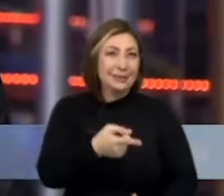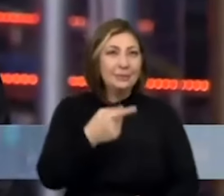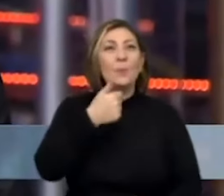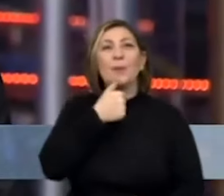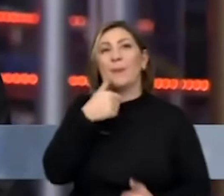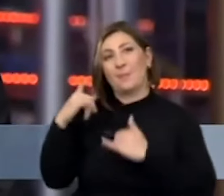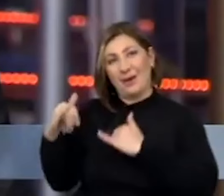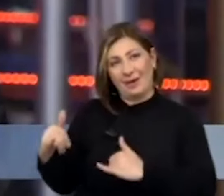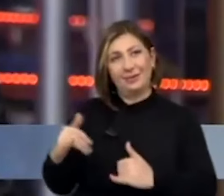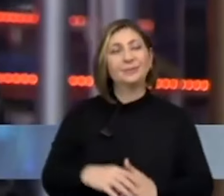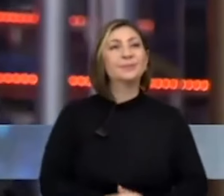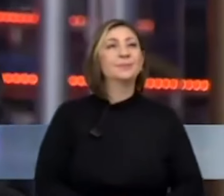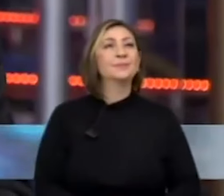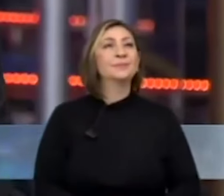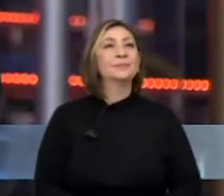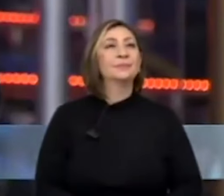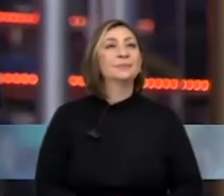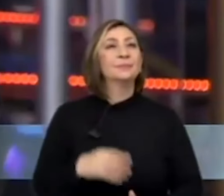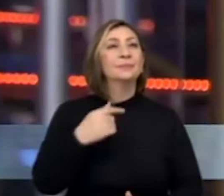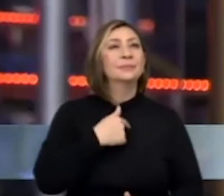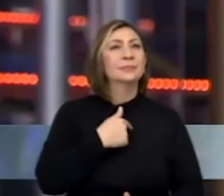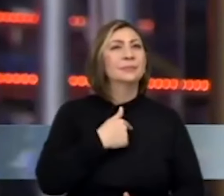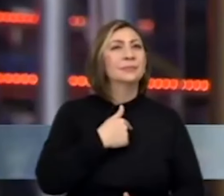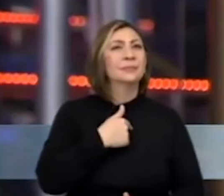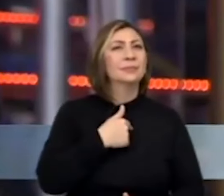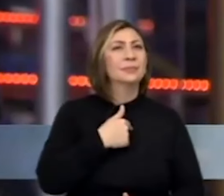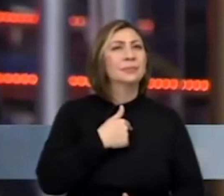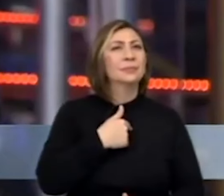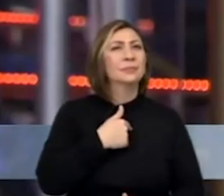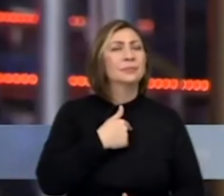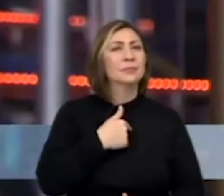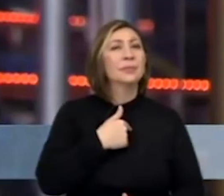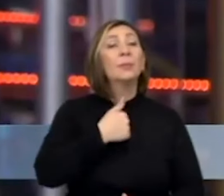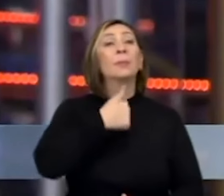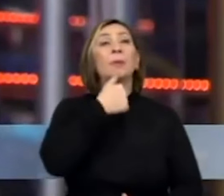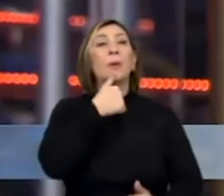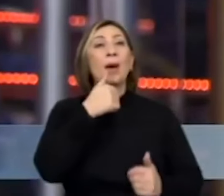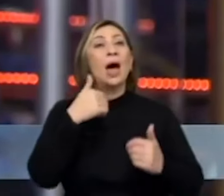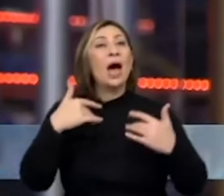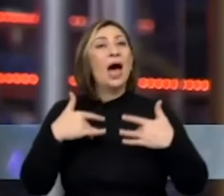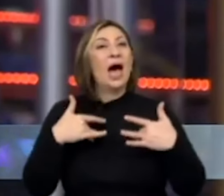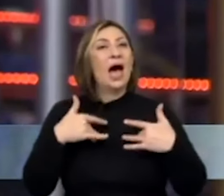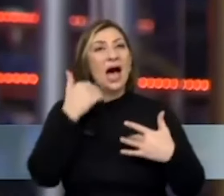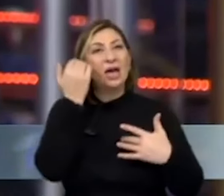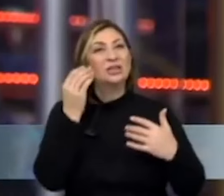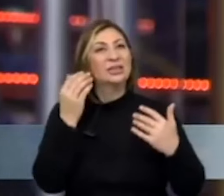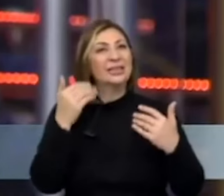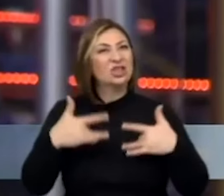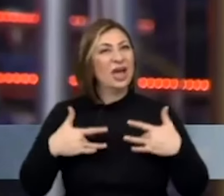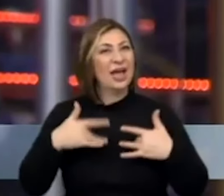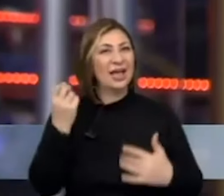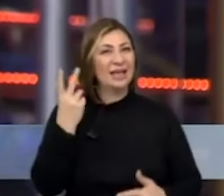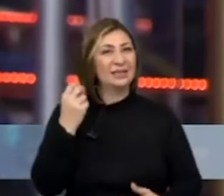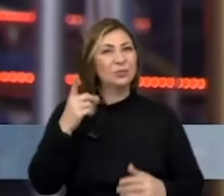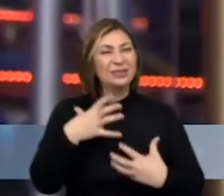da sizin hayranınızım. Sağ olun, eksik olmayın. Benim babam akciğer kanseri son dönemde, terminal dönemde. Ve